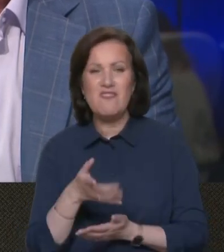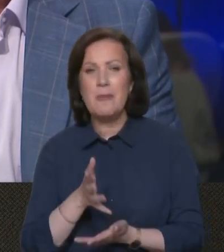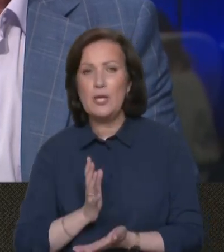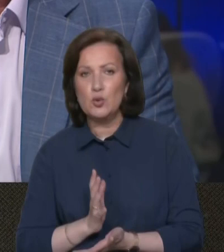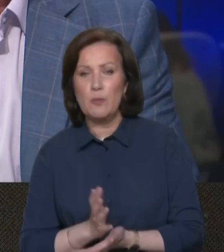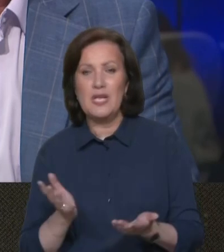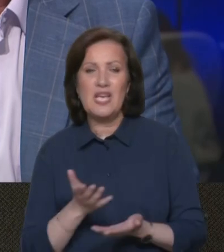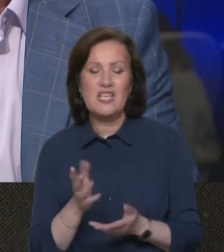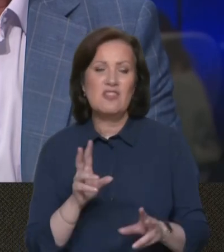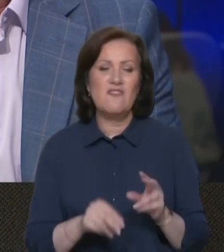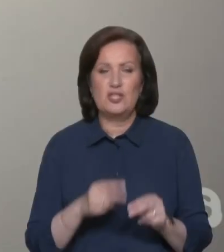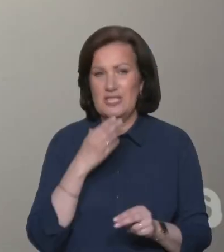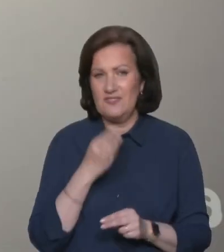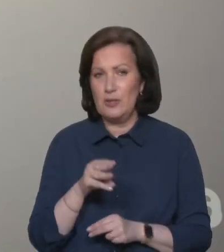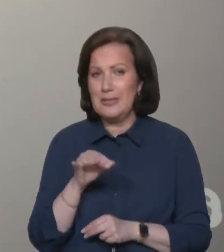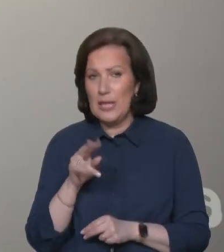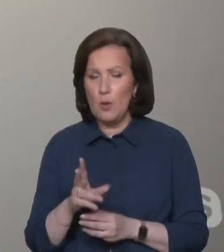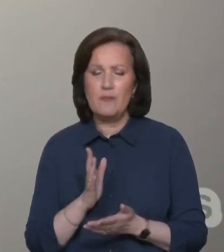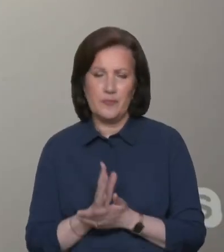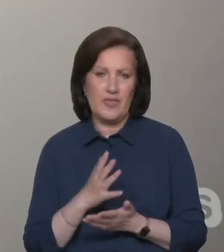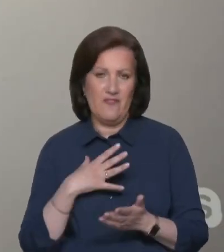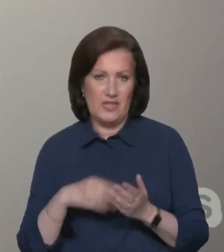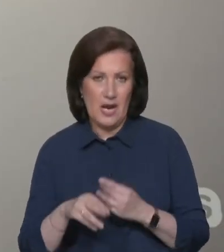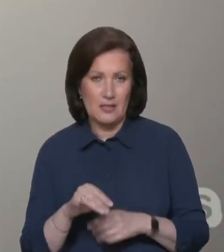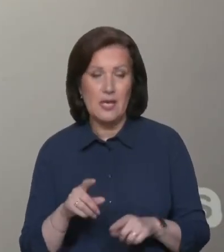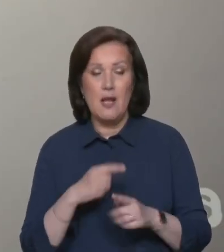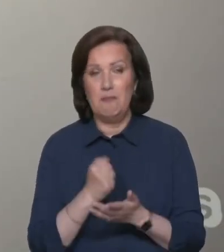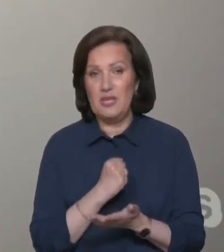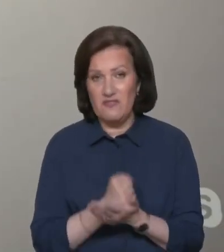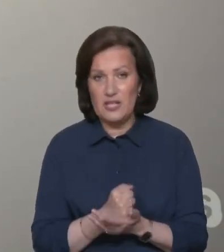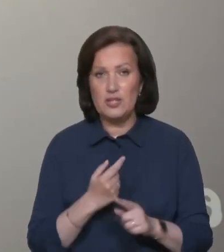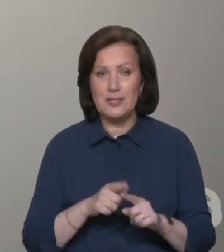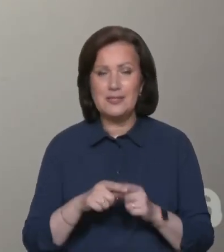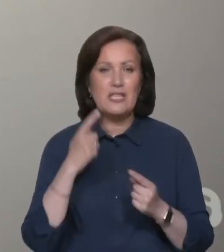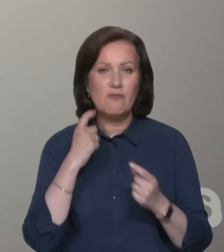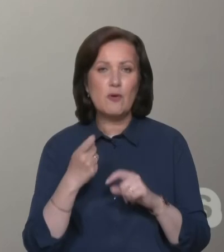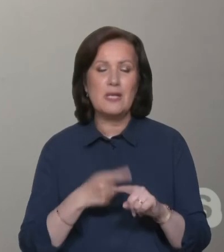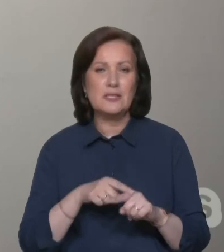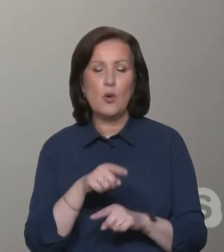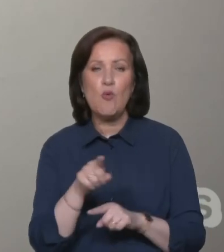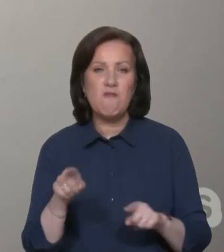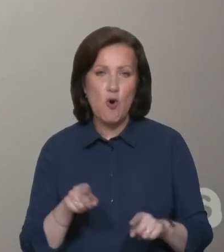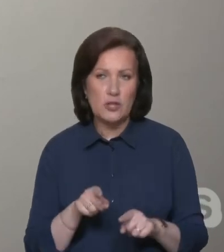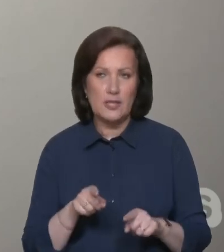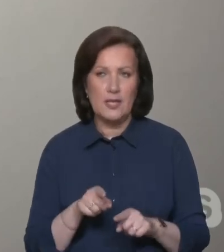Мелітополі, який він бажає своїм тилом, несе втрати. Як одне із підтверджень, це саме та інформація,